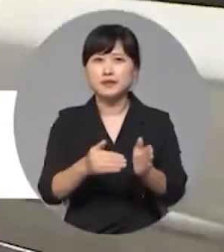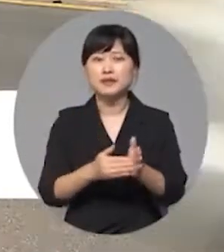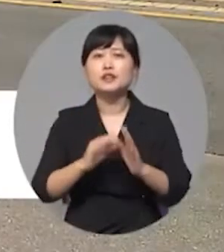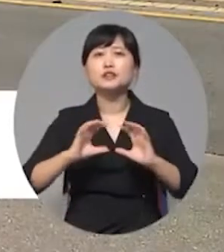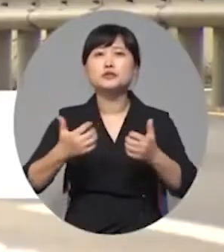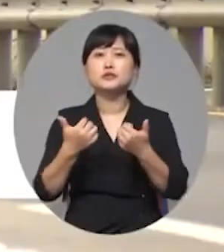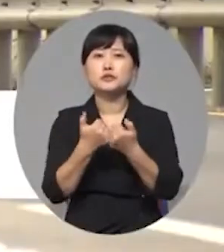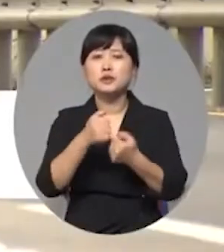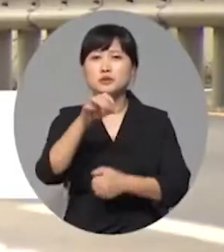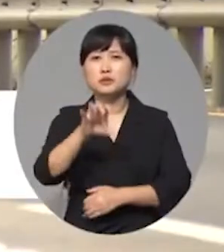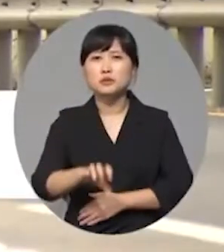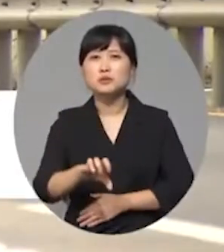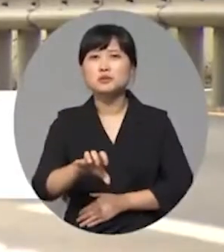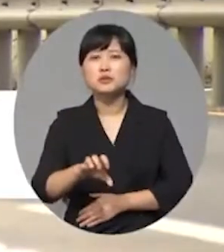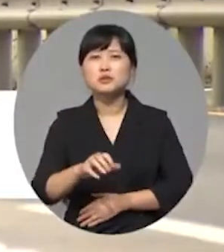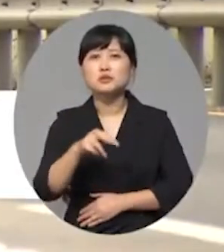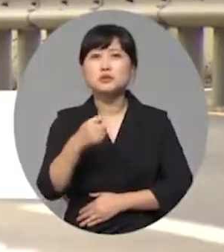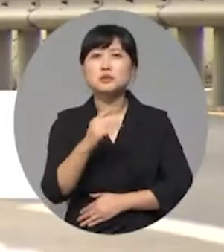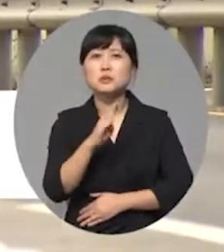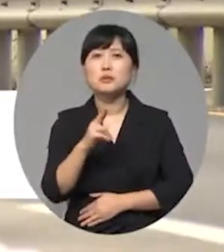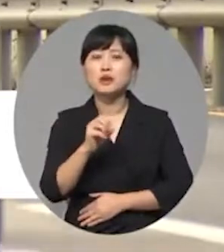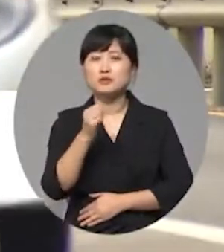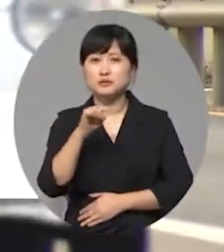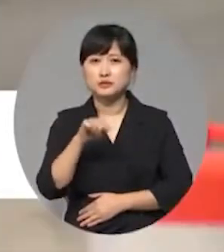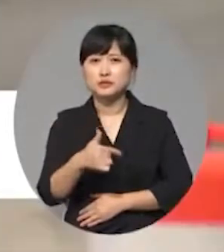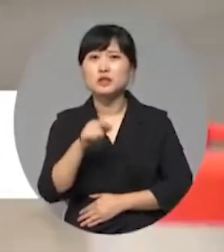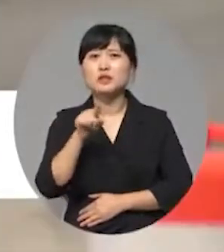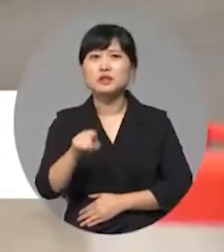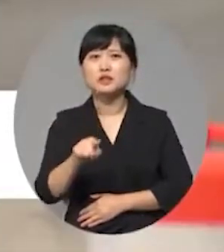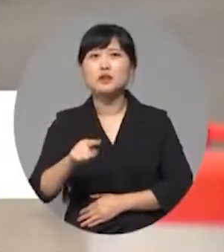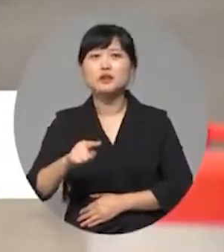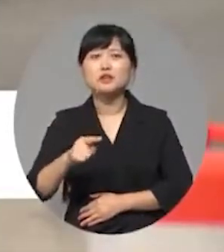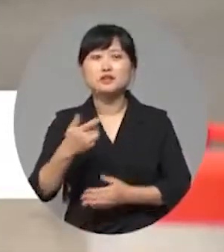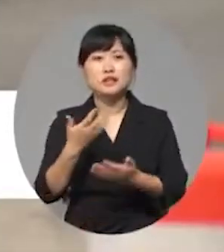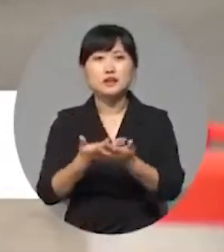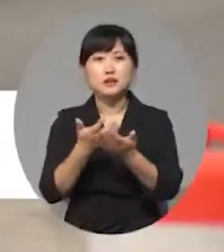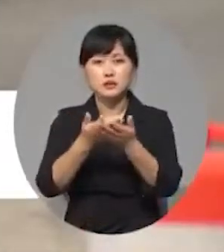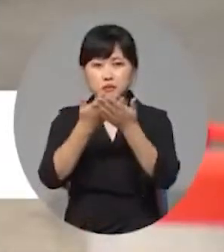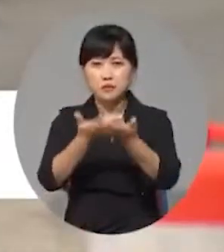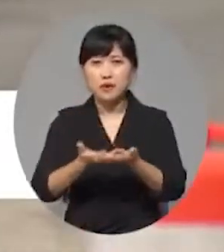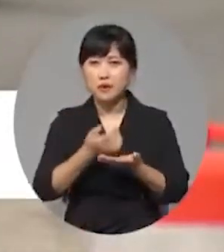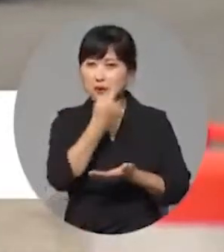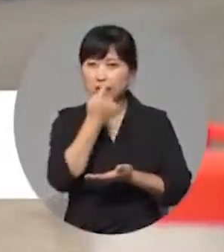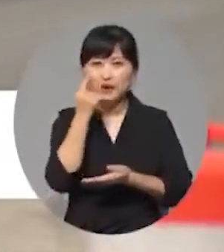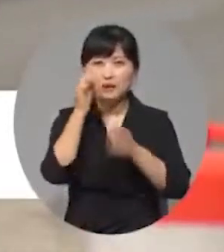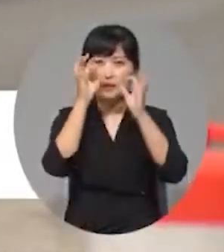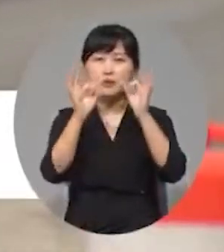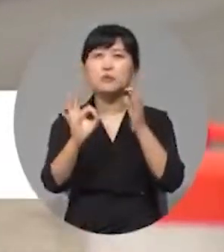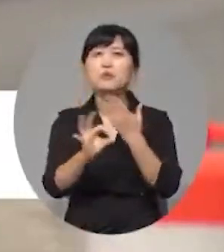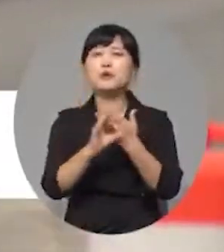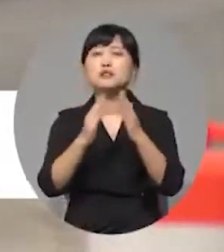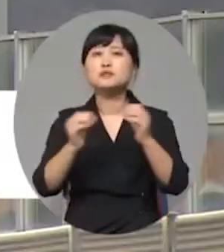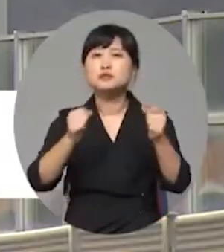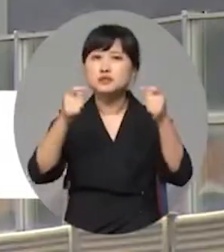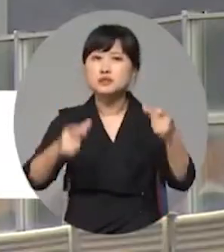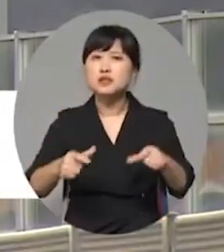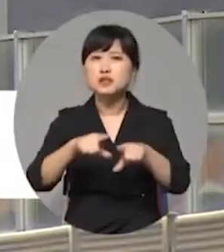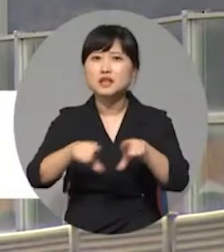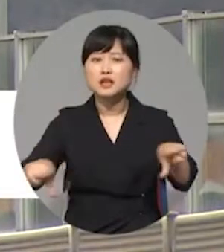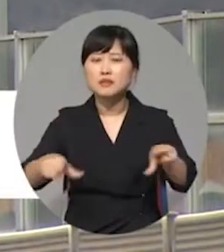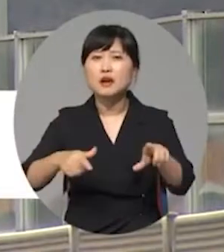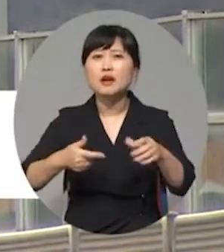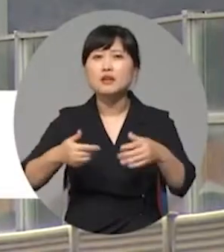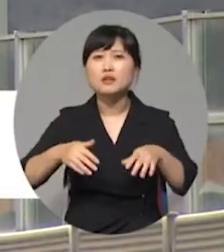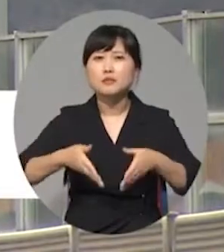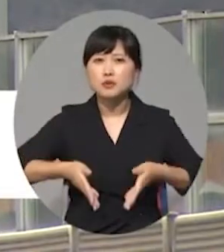국회 국토교통위원회 소병훈 의원이 국토부에서 받은 자료에 따르면 전라북도가 관리하는 일반 도로는 7개